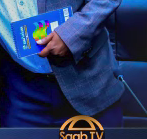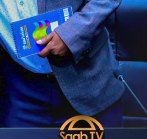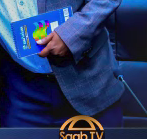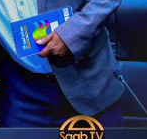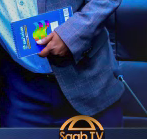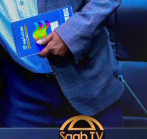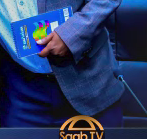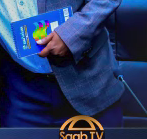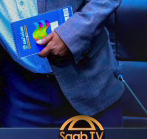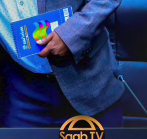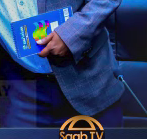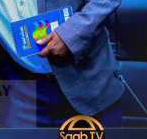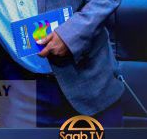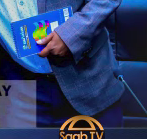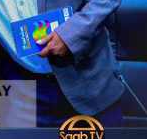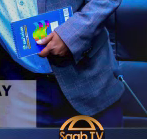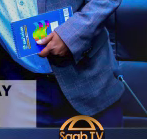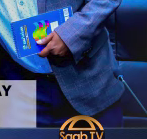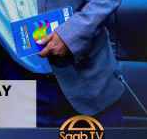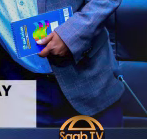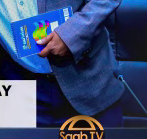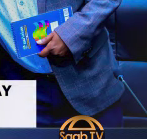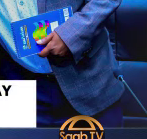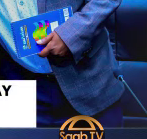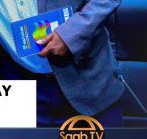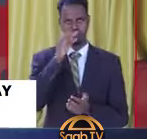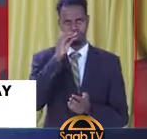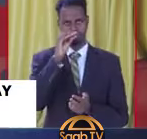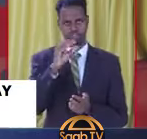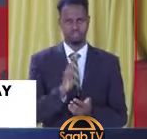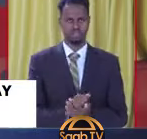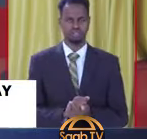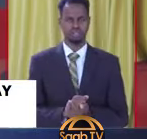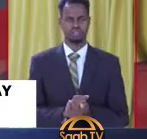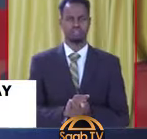iyadoo laga wada hadlayo waxyaabaha la isku khilaafsan yahay.